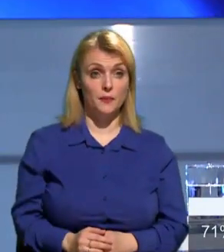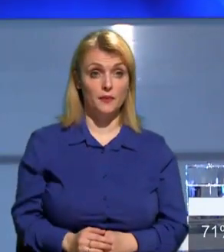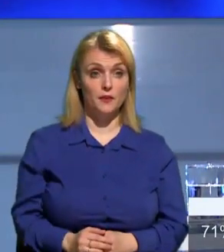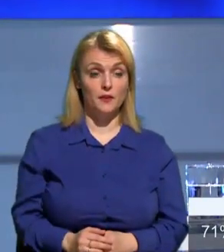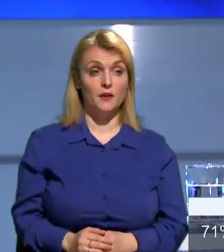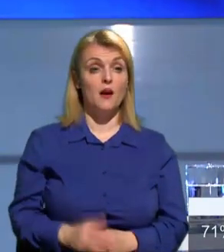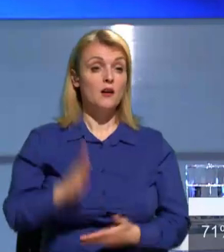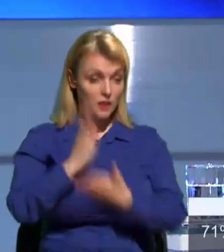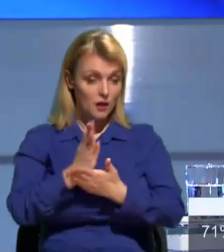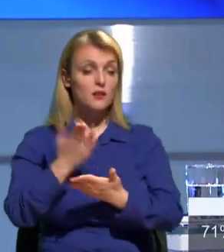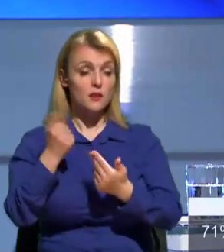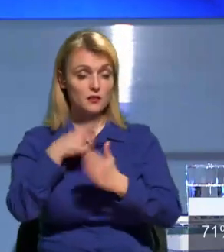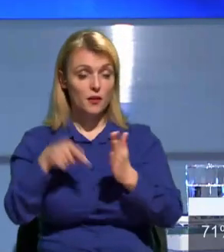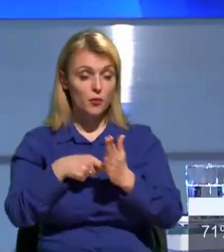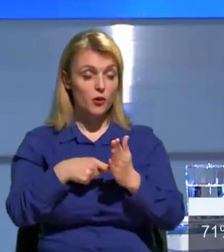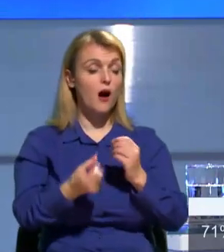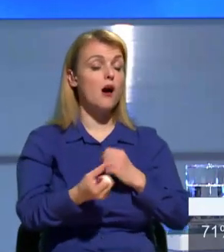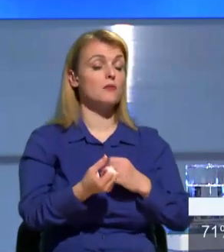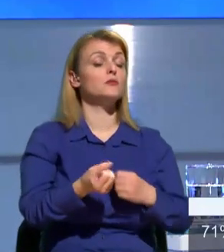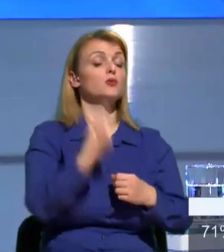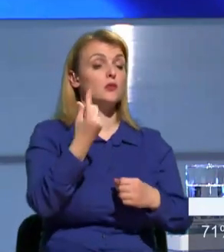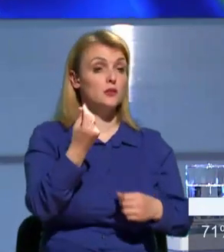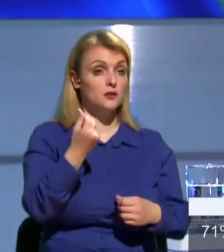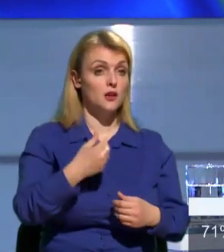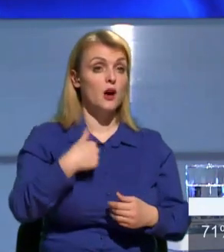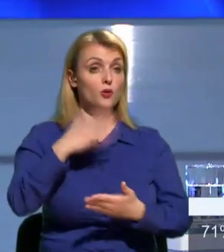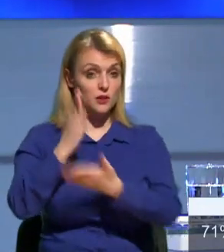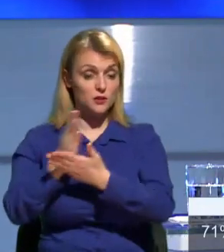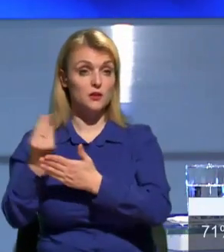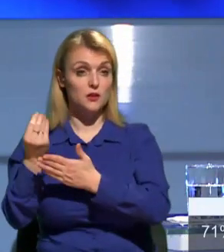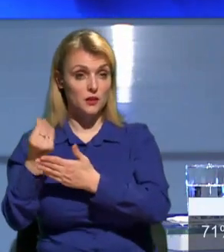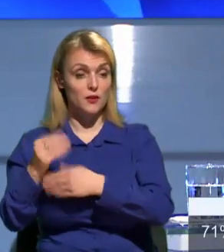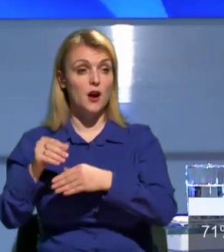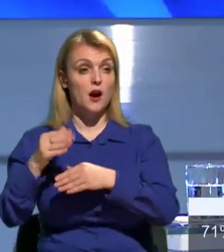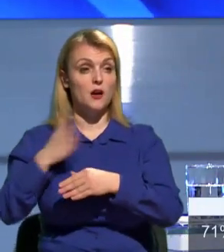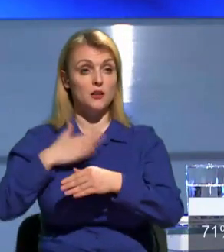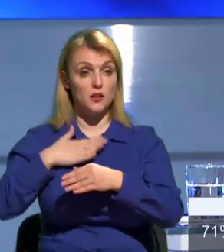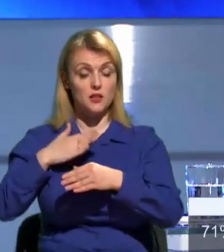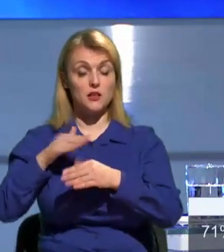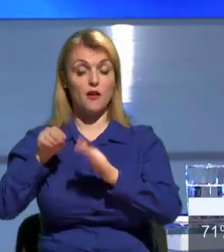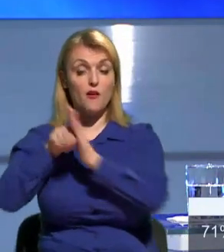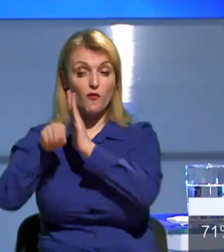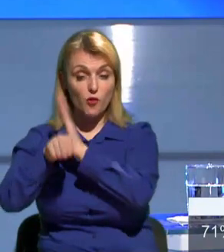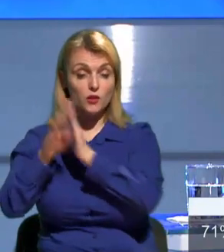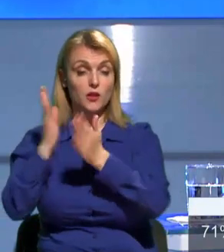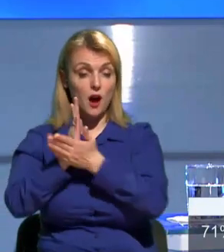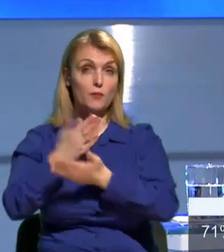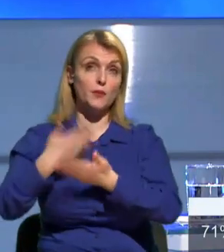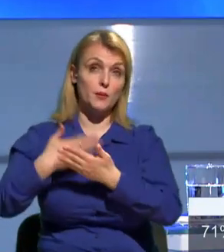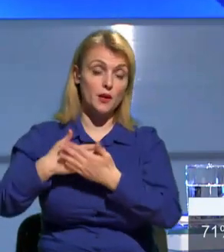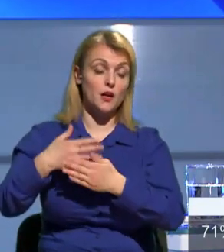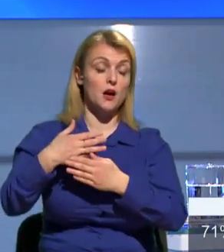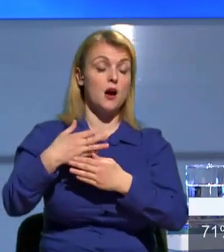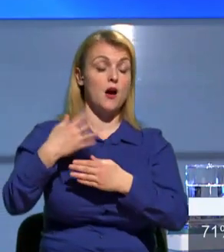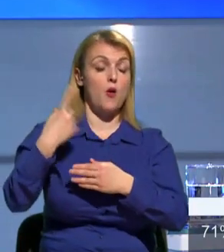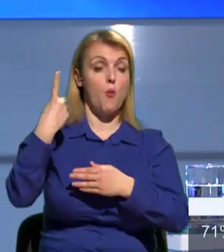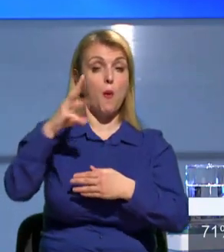unde bani? Fondul total de pensionare anual este în jurul de 15 miliarde de lei. Adică majorarea cu 10% e